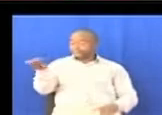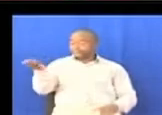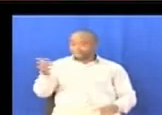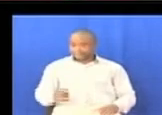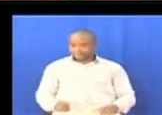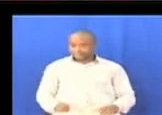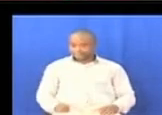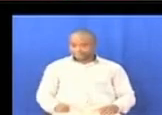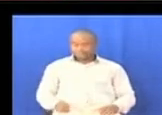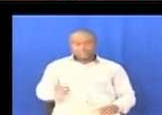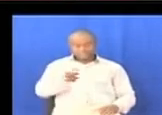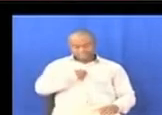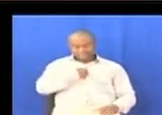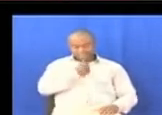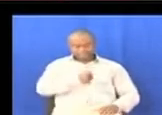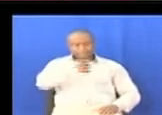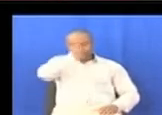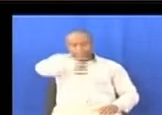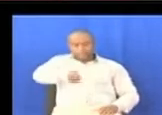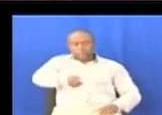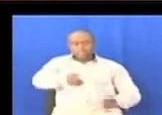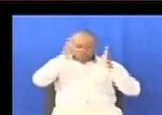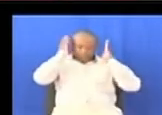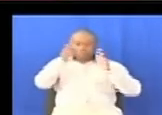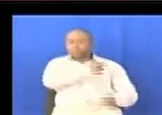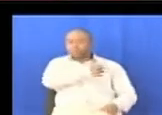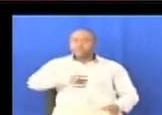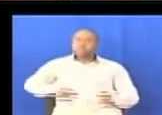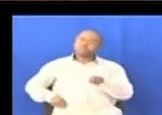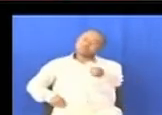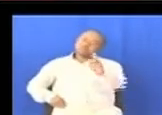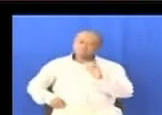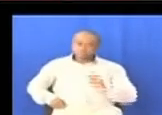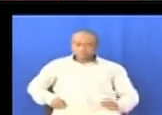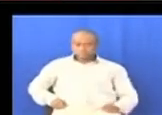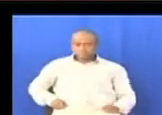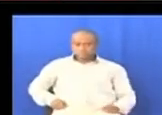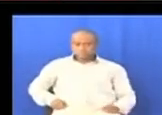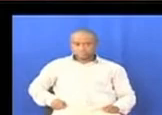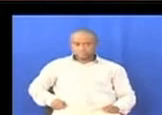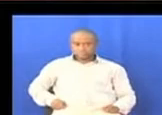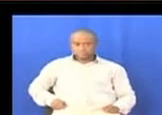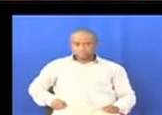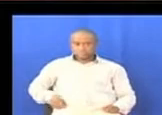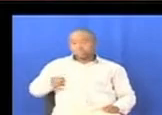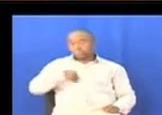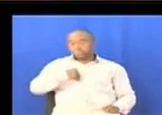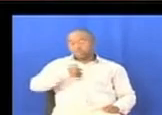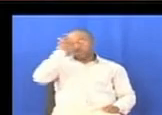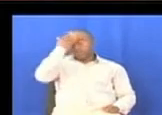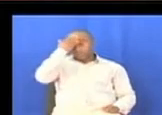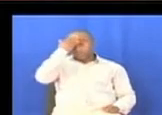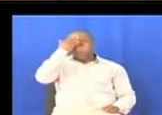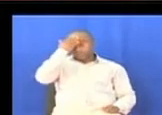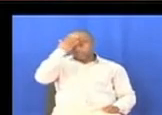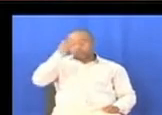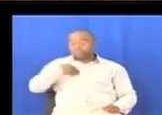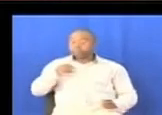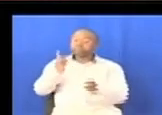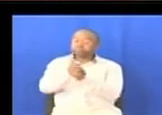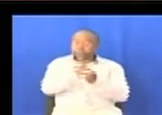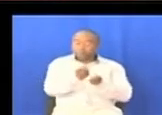ninampongeza Rais Magufuli. Mnafahamu kwamba wote mnakutana na mimi mnaniita baba